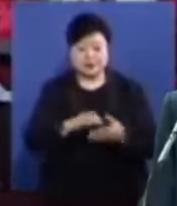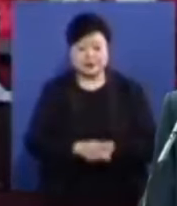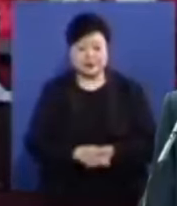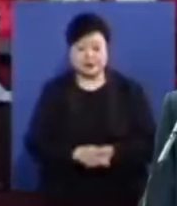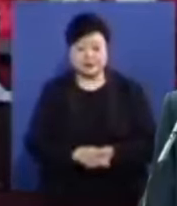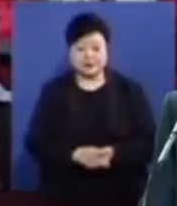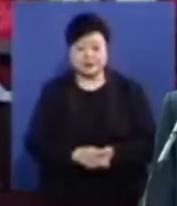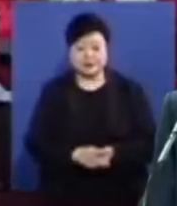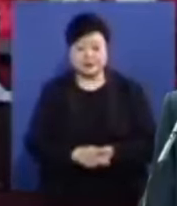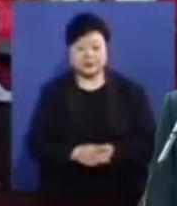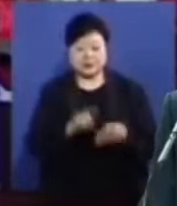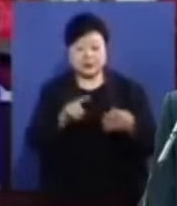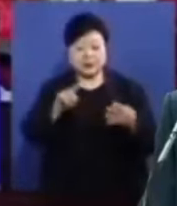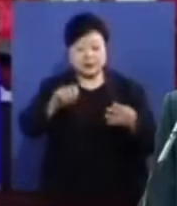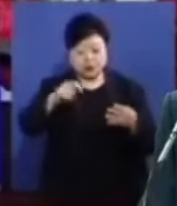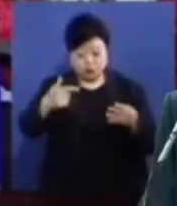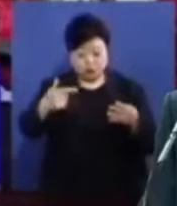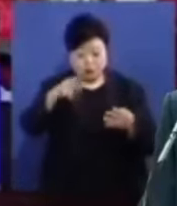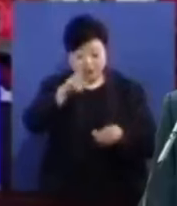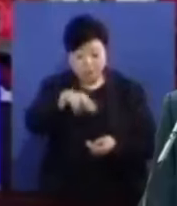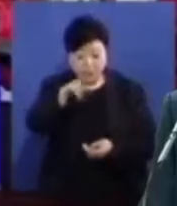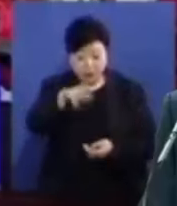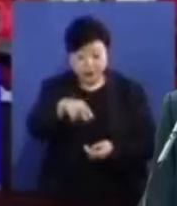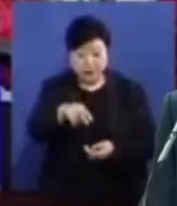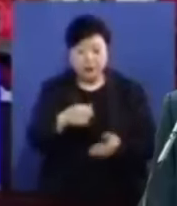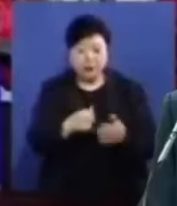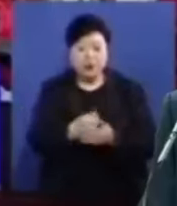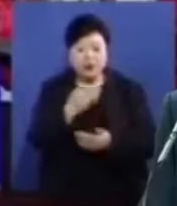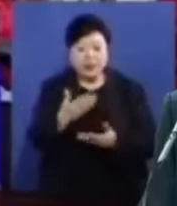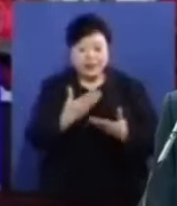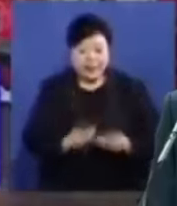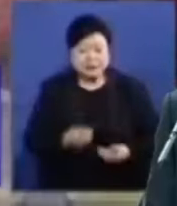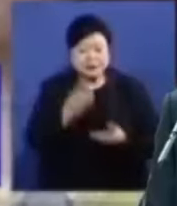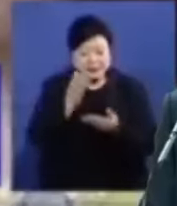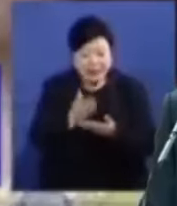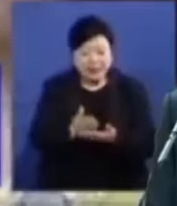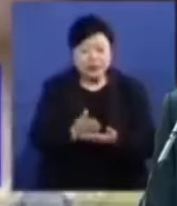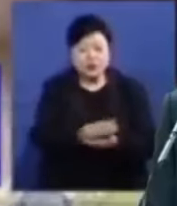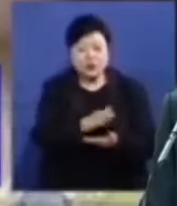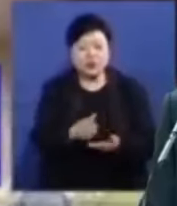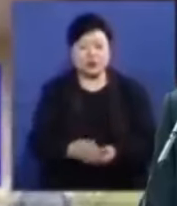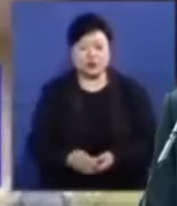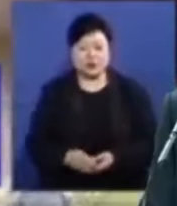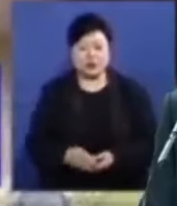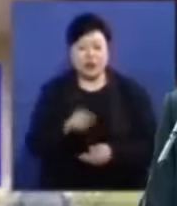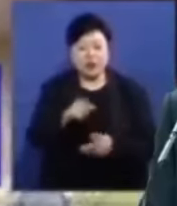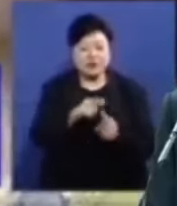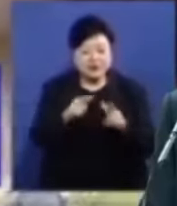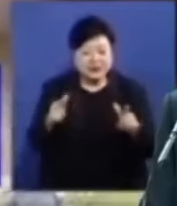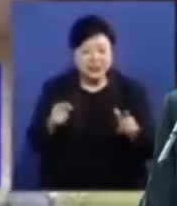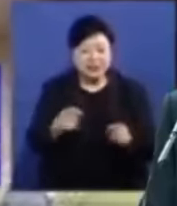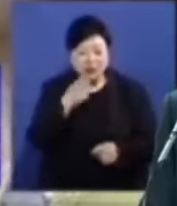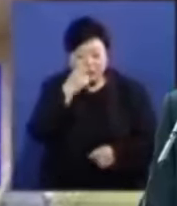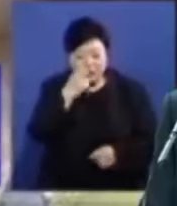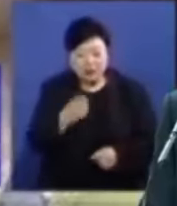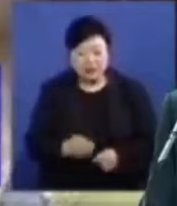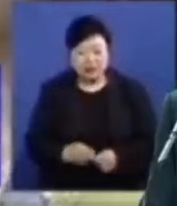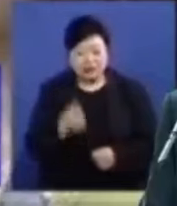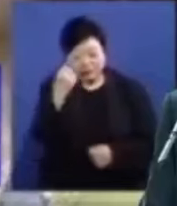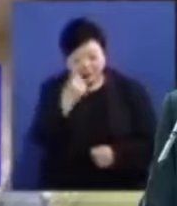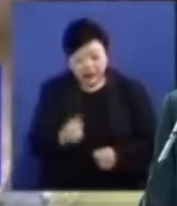우리 다 같이 한번 읽어보십시다. 그러므로 우리가 낙심하지 아니하노니 우리 그 사람은